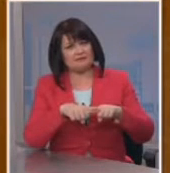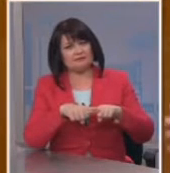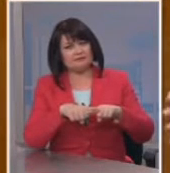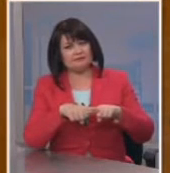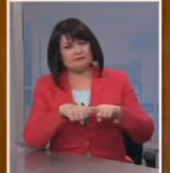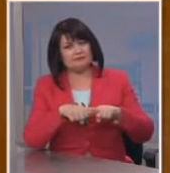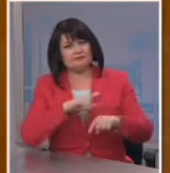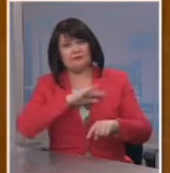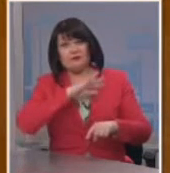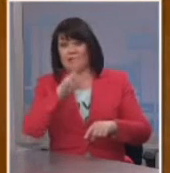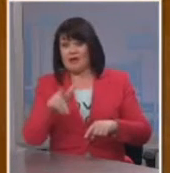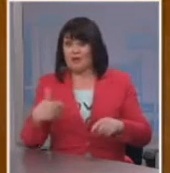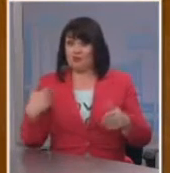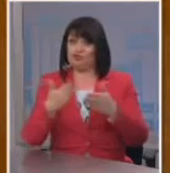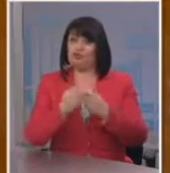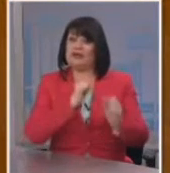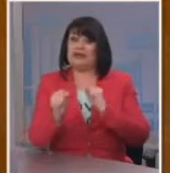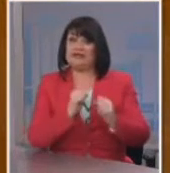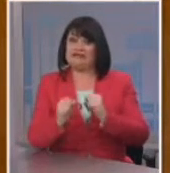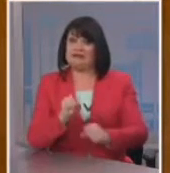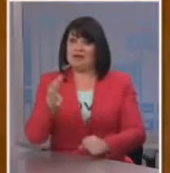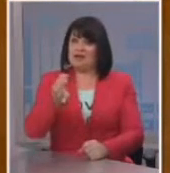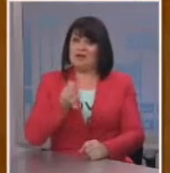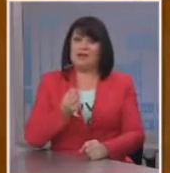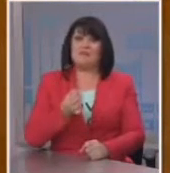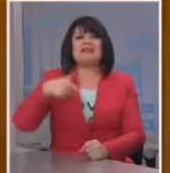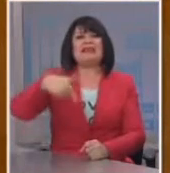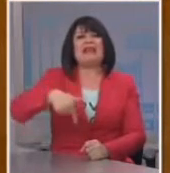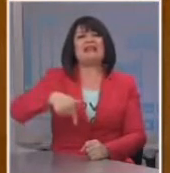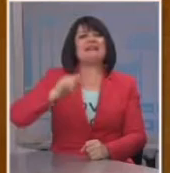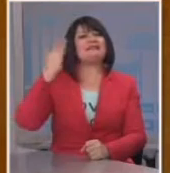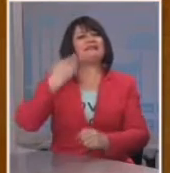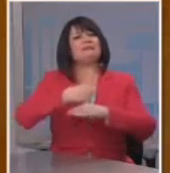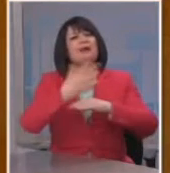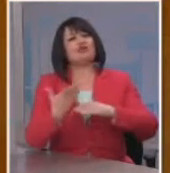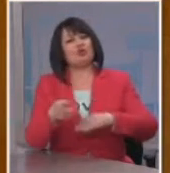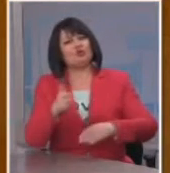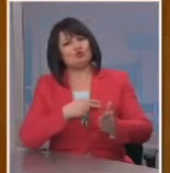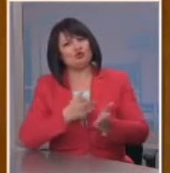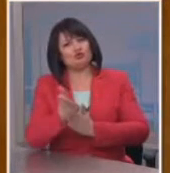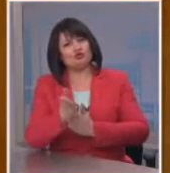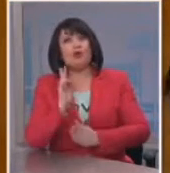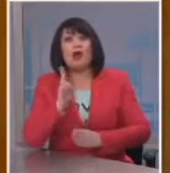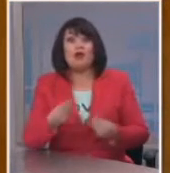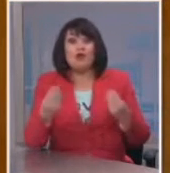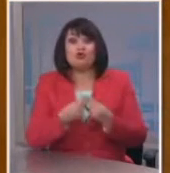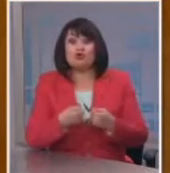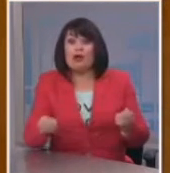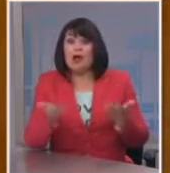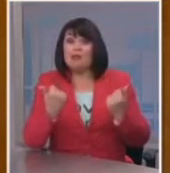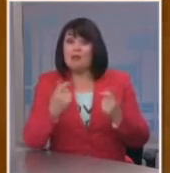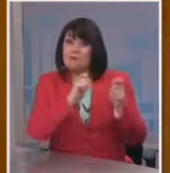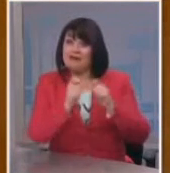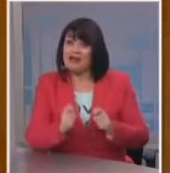μέχρι την κρίση. Εσείς δεν λέγατε ότι ο κύριος Γιαννίτης είχε δίκιο και κακώς δεν υλοποιήθηκε η μεταρρύθμισή του, διότι